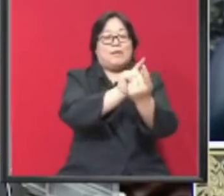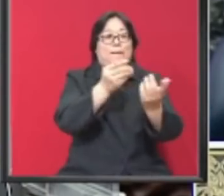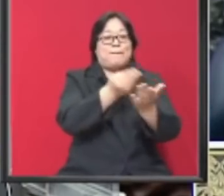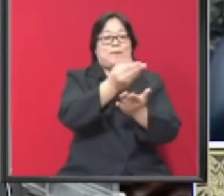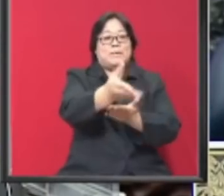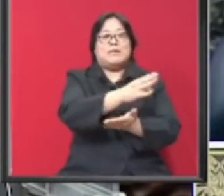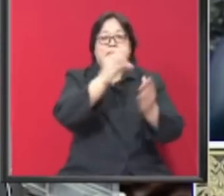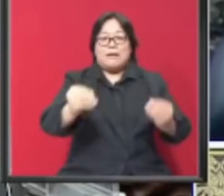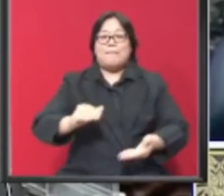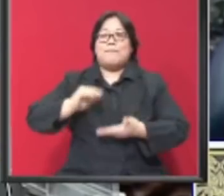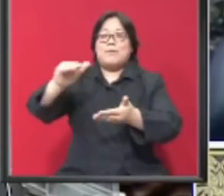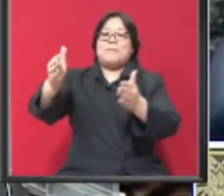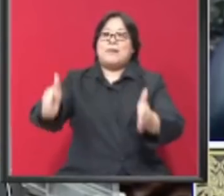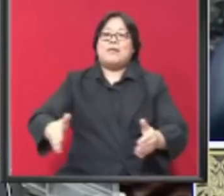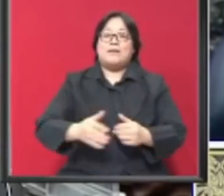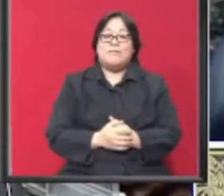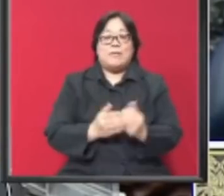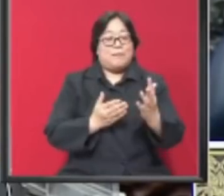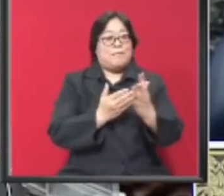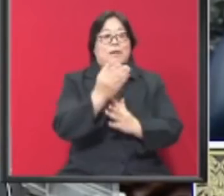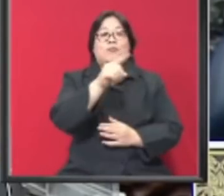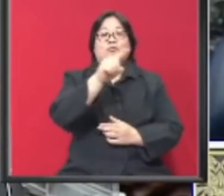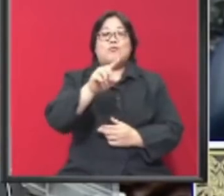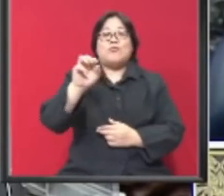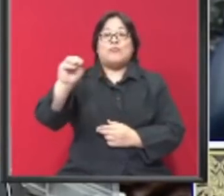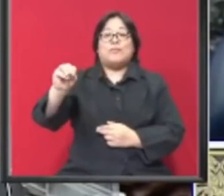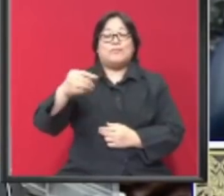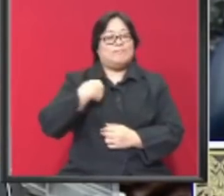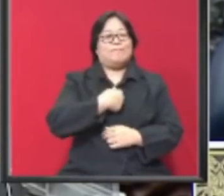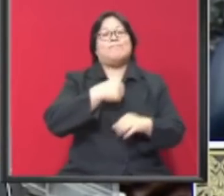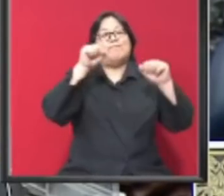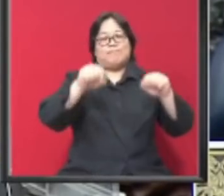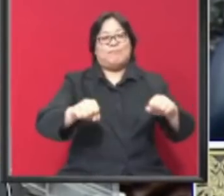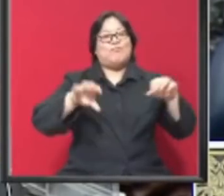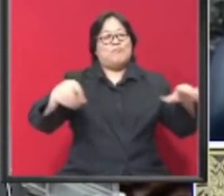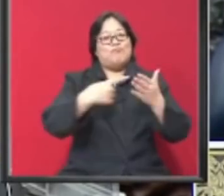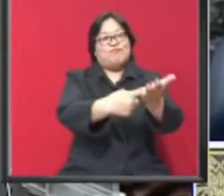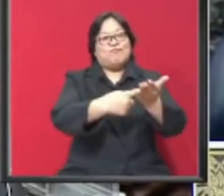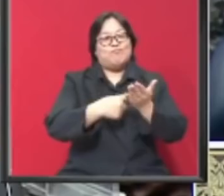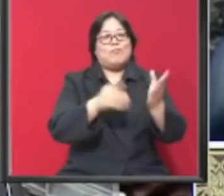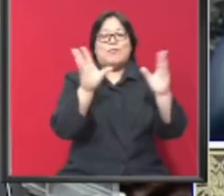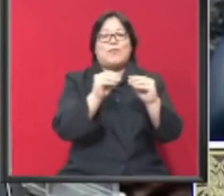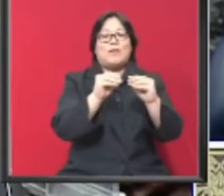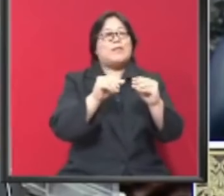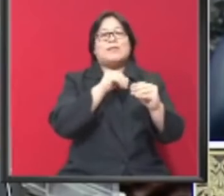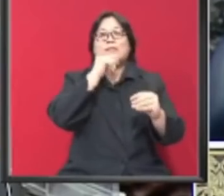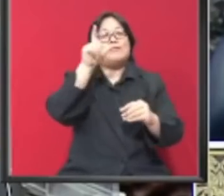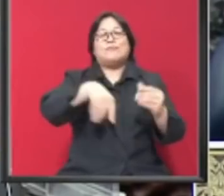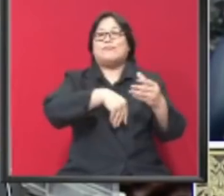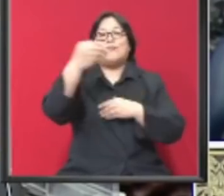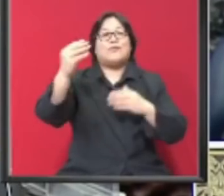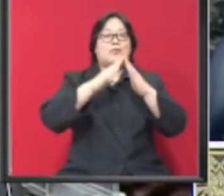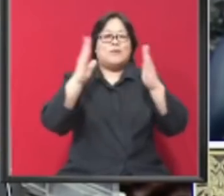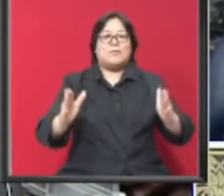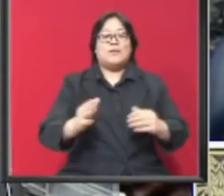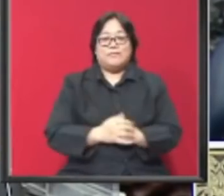pembeli dan pembekal melalui Zoom kita boleh adakan rundingan tampak keluar dari pada rumah